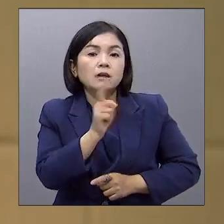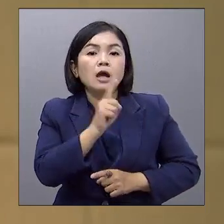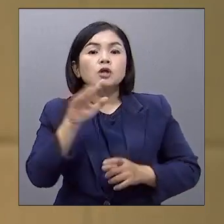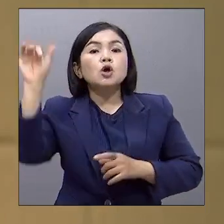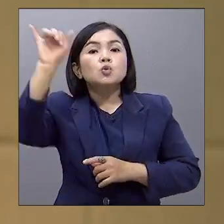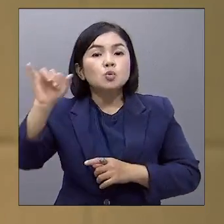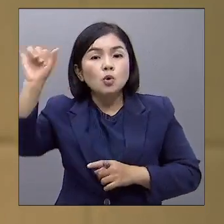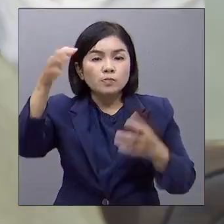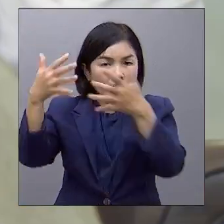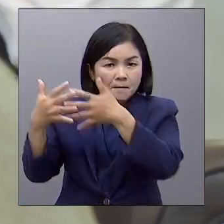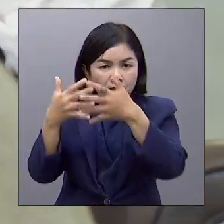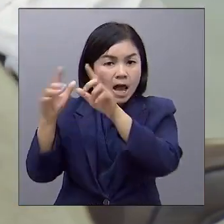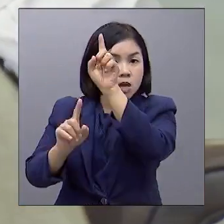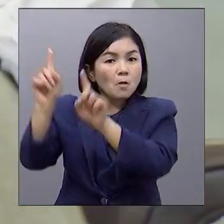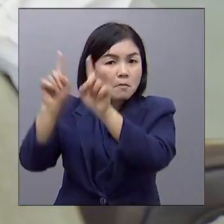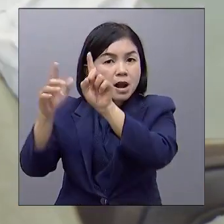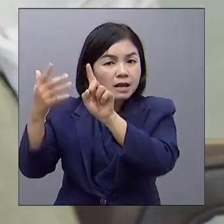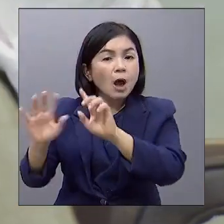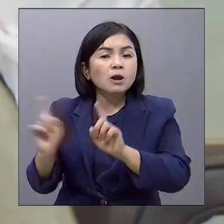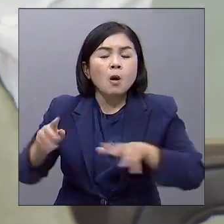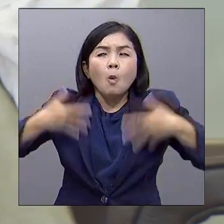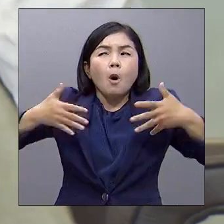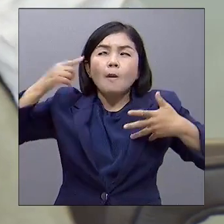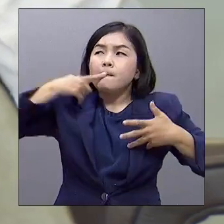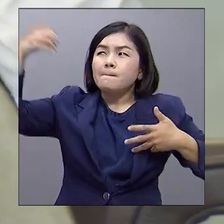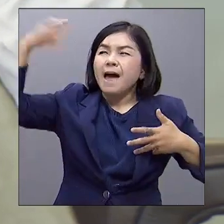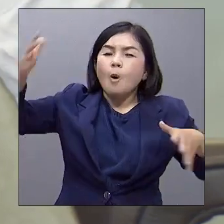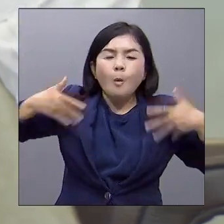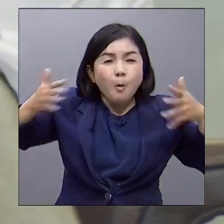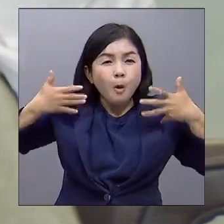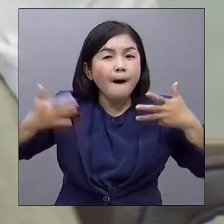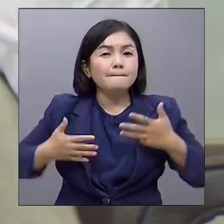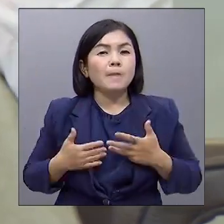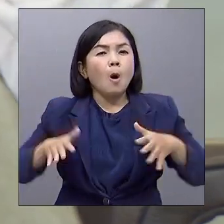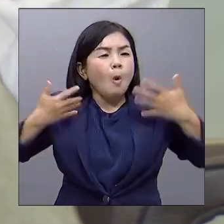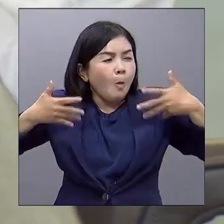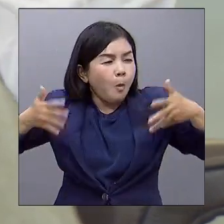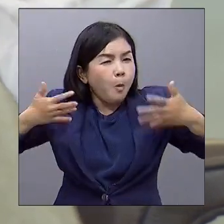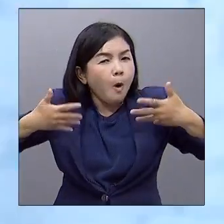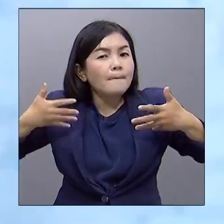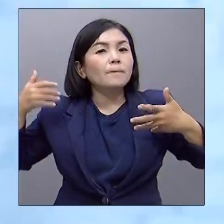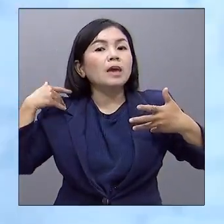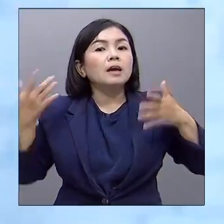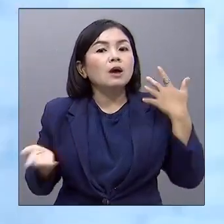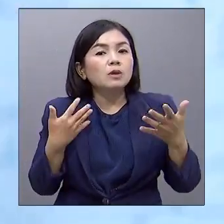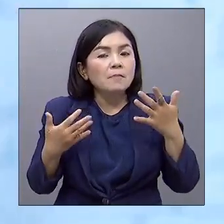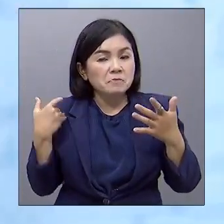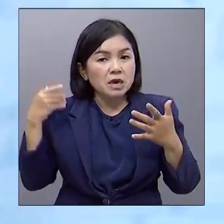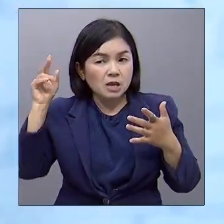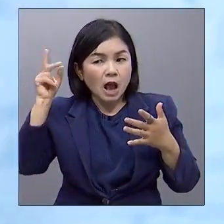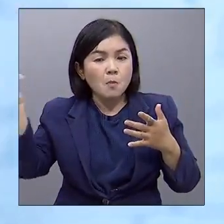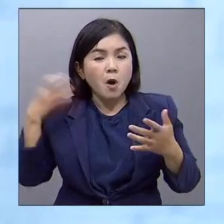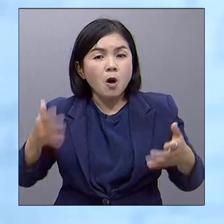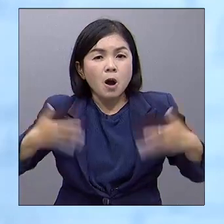ยเนี่ยเวลาทุกครั้งที่เขามีเรื่องของฮีทเวฟหรือขึ้นความร้อนเกิดขึ้นมาปุ๊บอุณหภูมิมันสูงนะครับหรือว่ามีกระทั่งมีรายงานว่าอุณหภูมิ